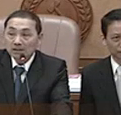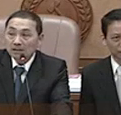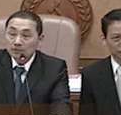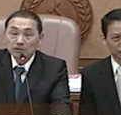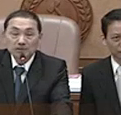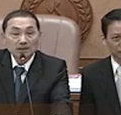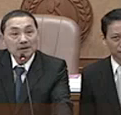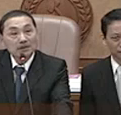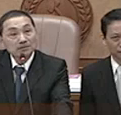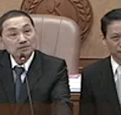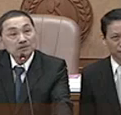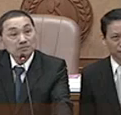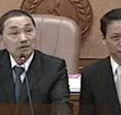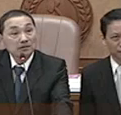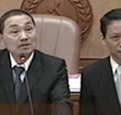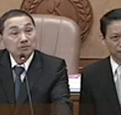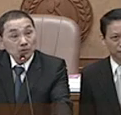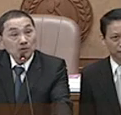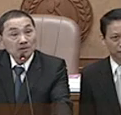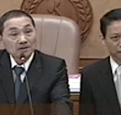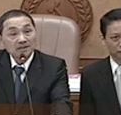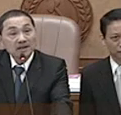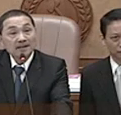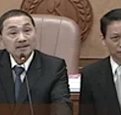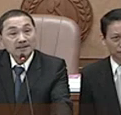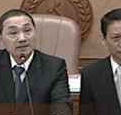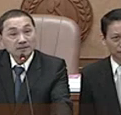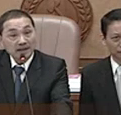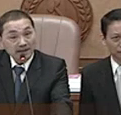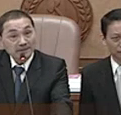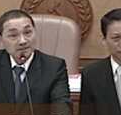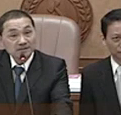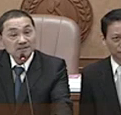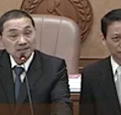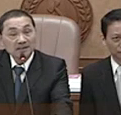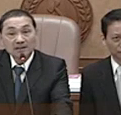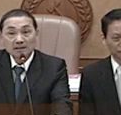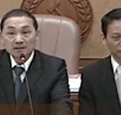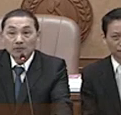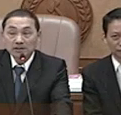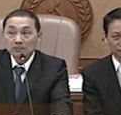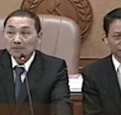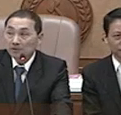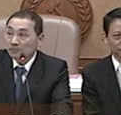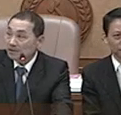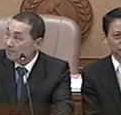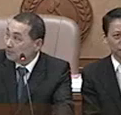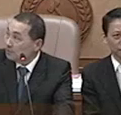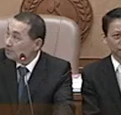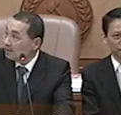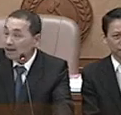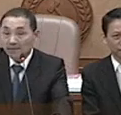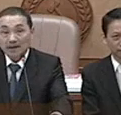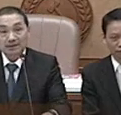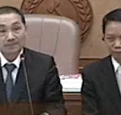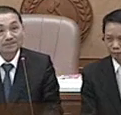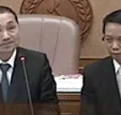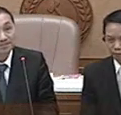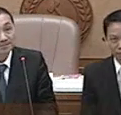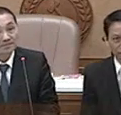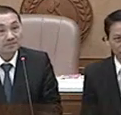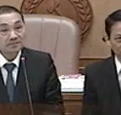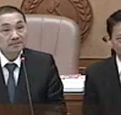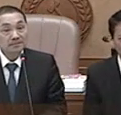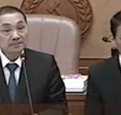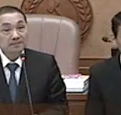相关的科目又在环保局，如果有一些可以来支持的，那我会请环保局回去评估一下，好不好？ 市长，